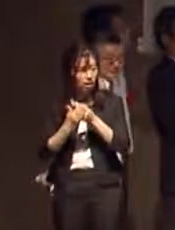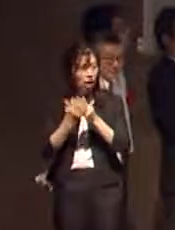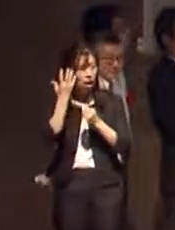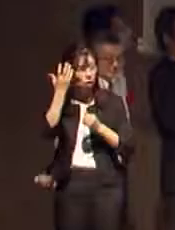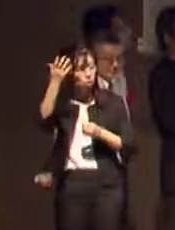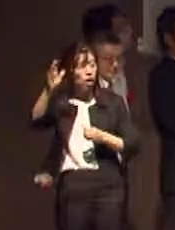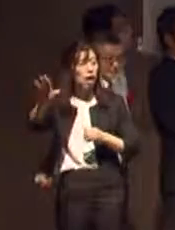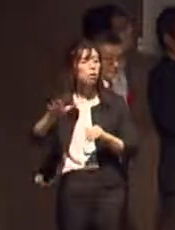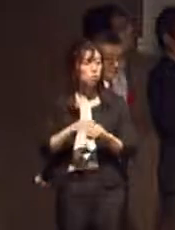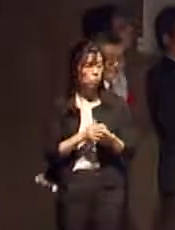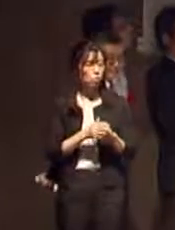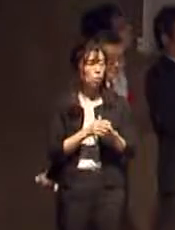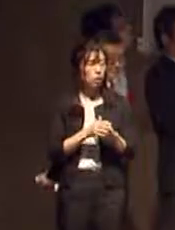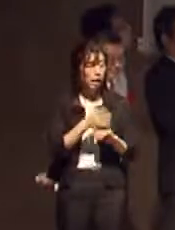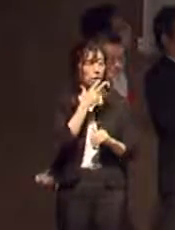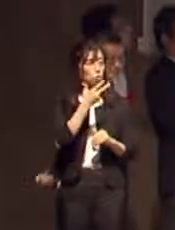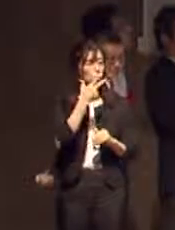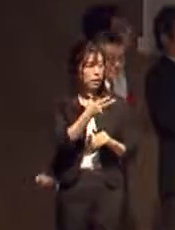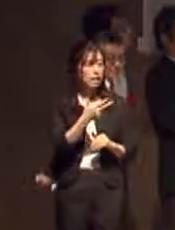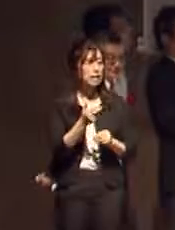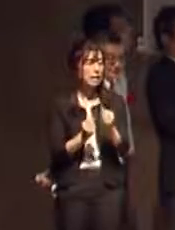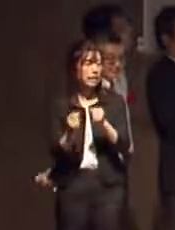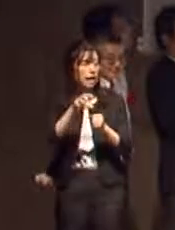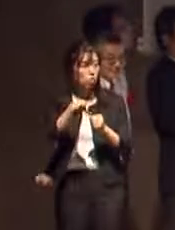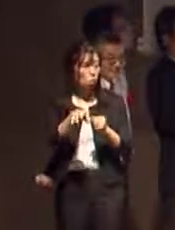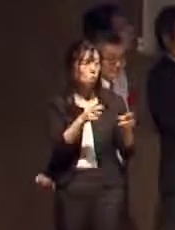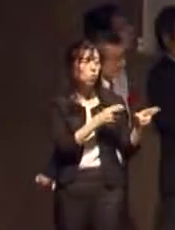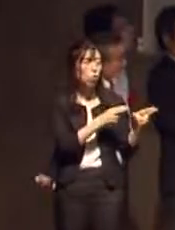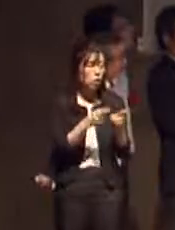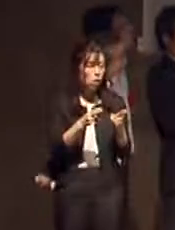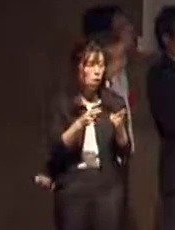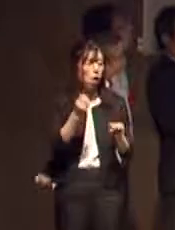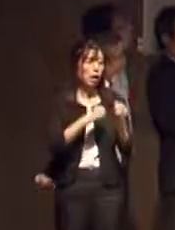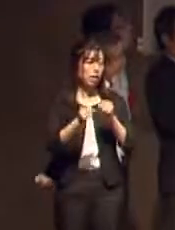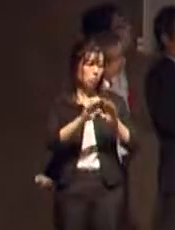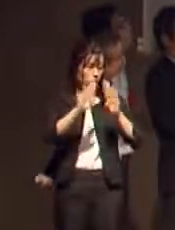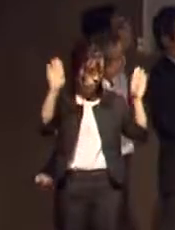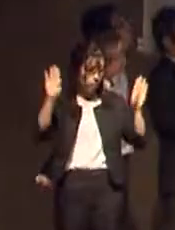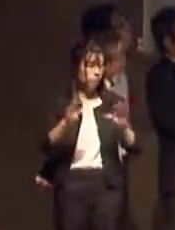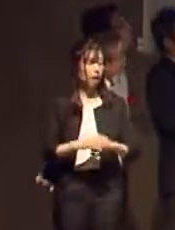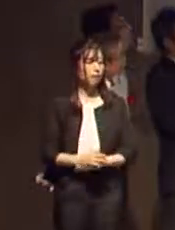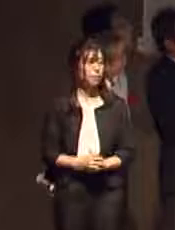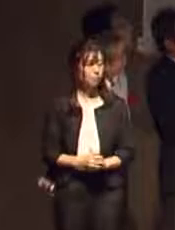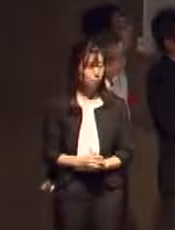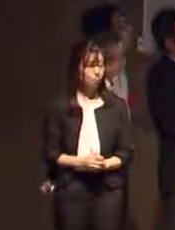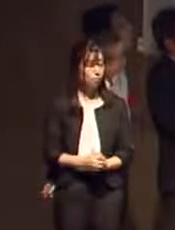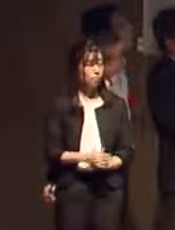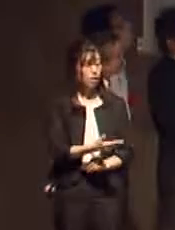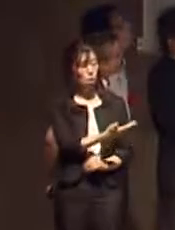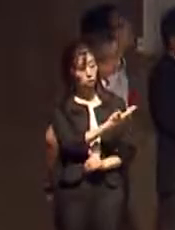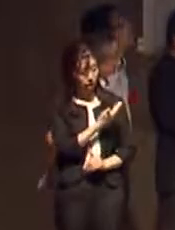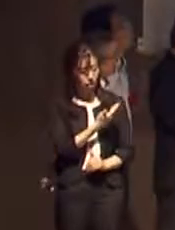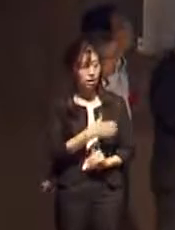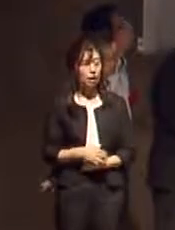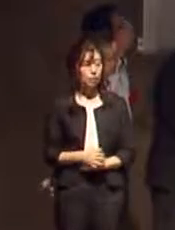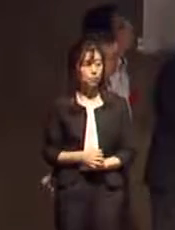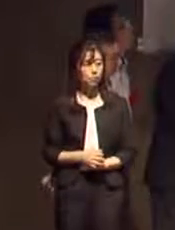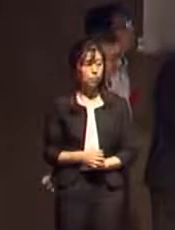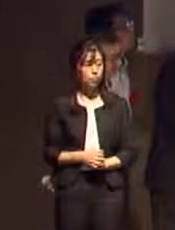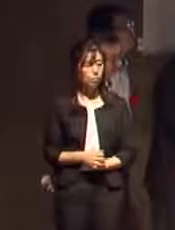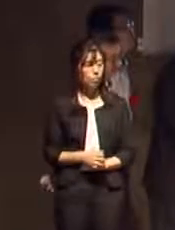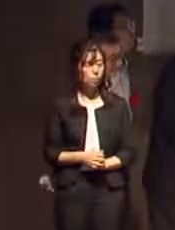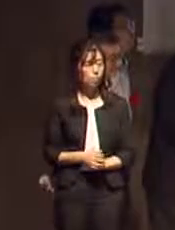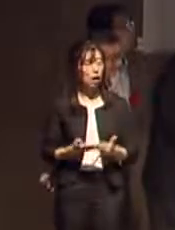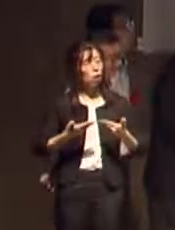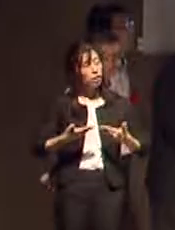で、福祉避難所を整えようということで活動を始めました。次お願いします。こんな感じで、穏やか